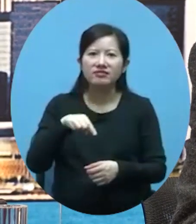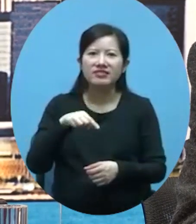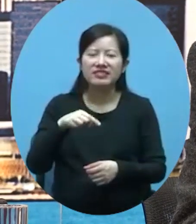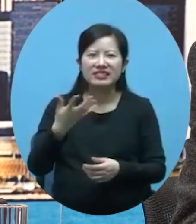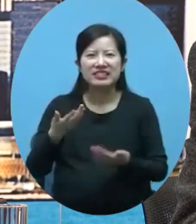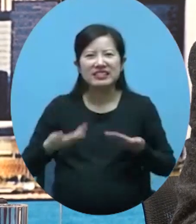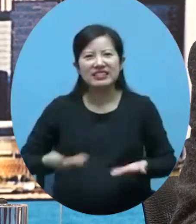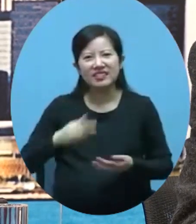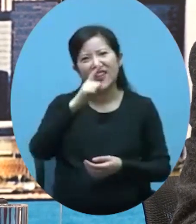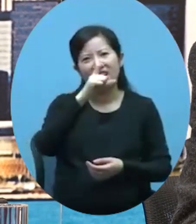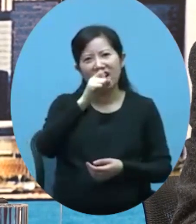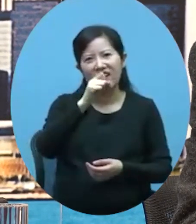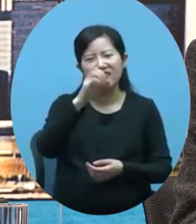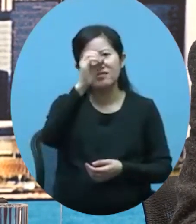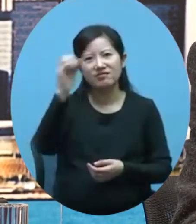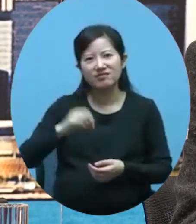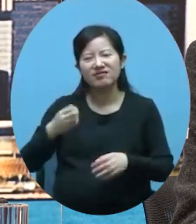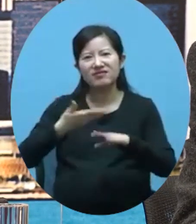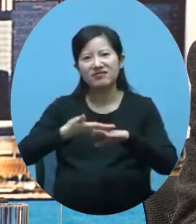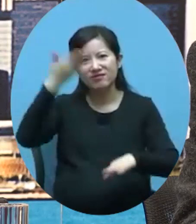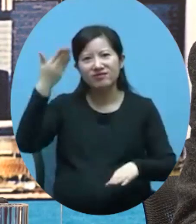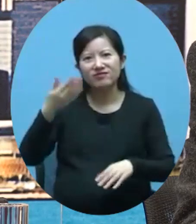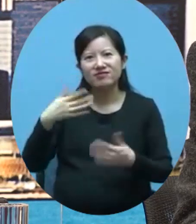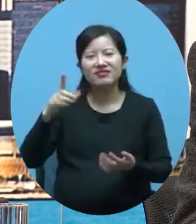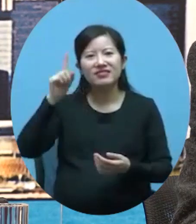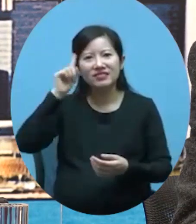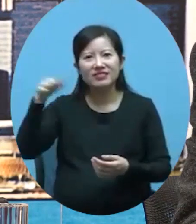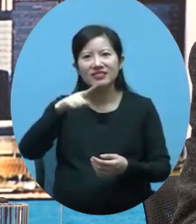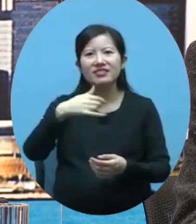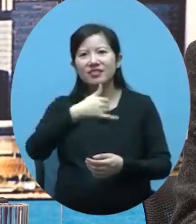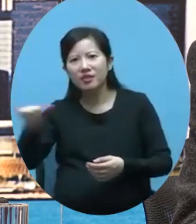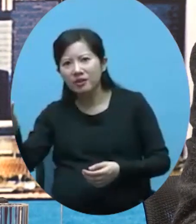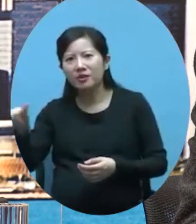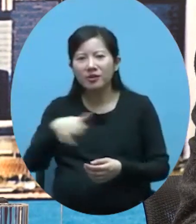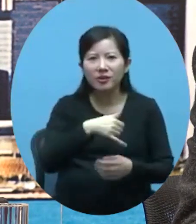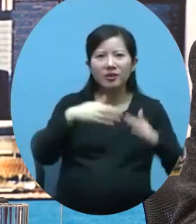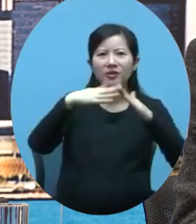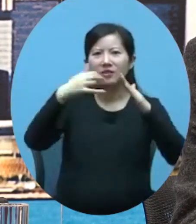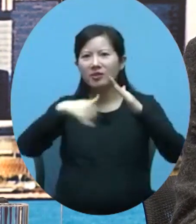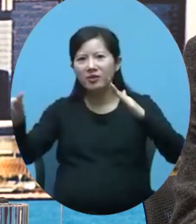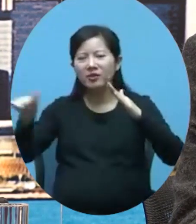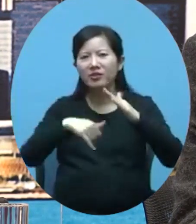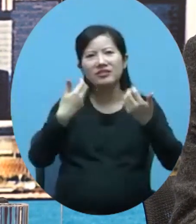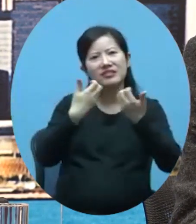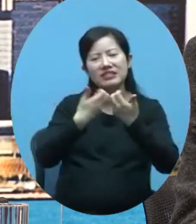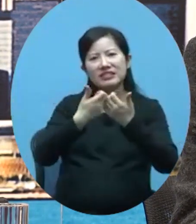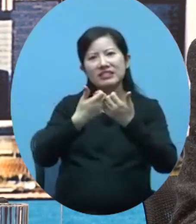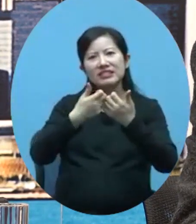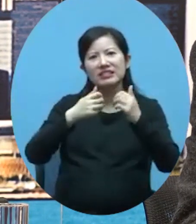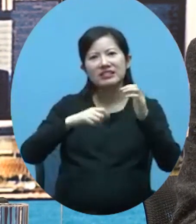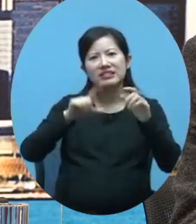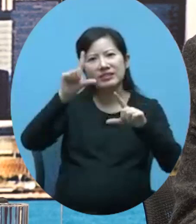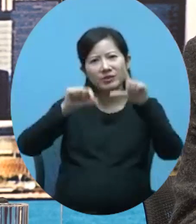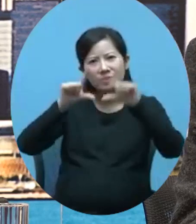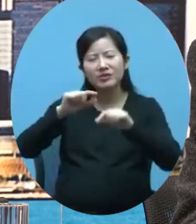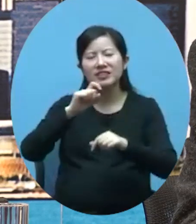近到九成或者以上的了那当然每天有出有入那条数有少少上落的但是都是绝